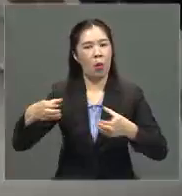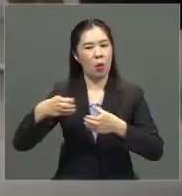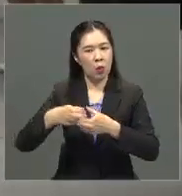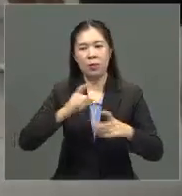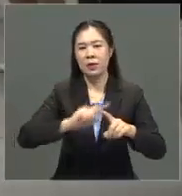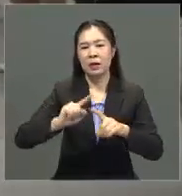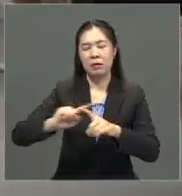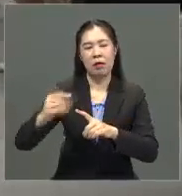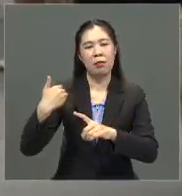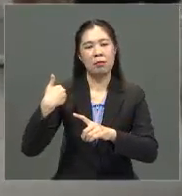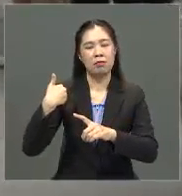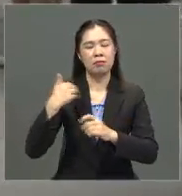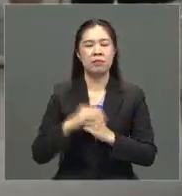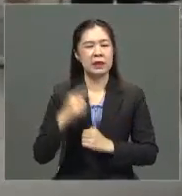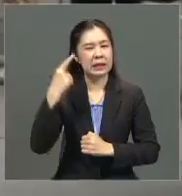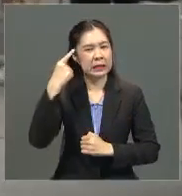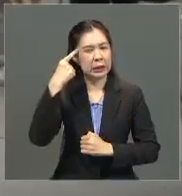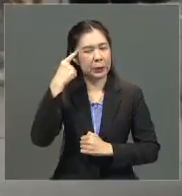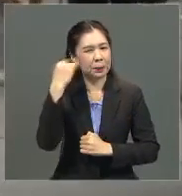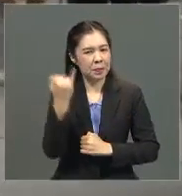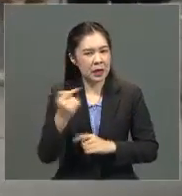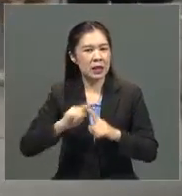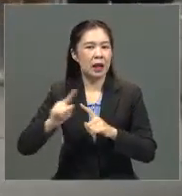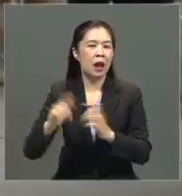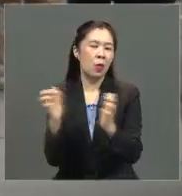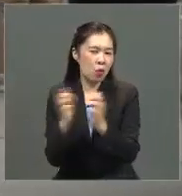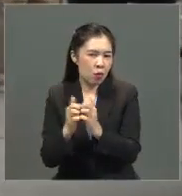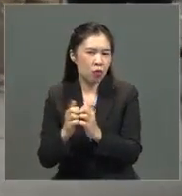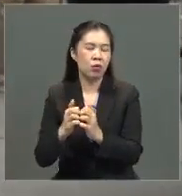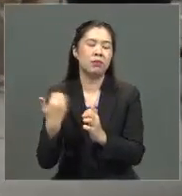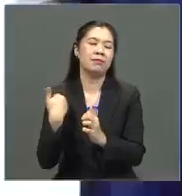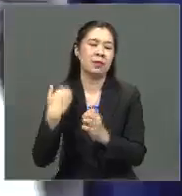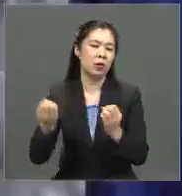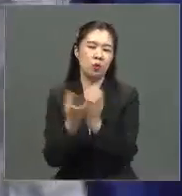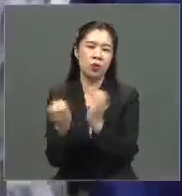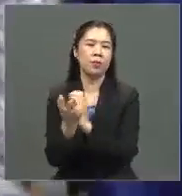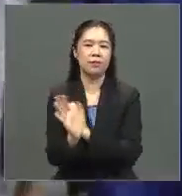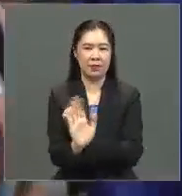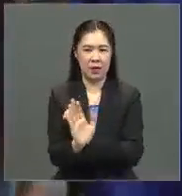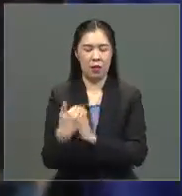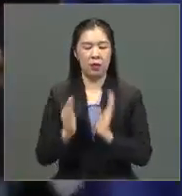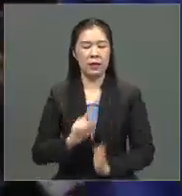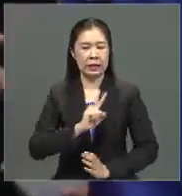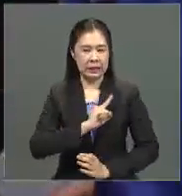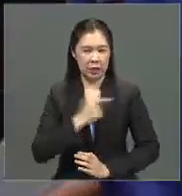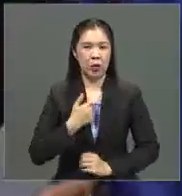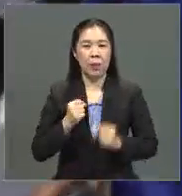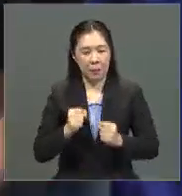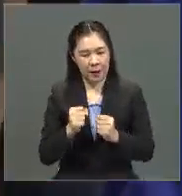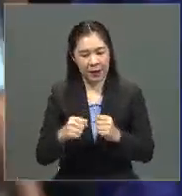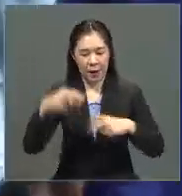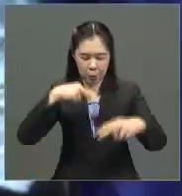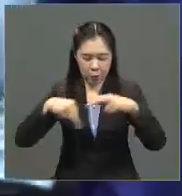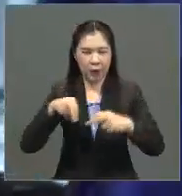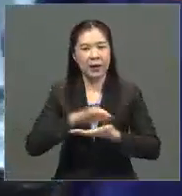ในต่างๆที่เรียกว่าอาจจะหวังไม่ประสงค์ดีเนี่ยมาเคลื่อนไหวแล้วก็จะมีเหตุการณ์ต่างๆเกิดขึ้นถ้าเจอที่ก็พยายามวางกำลังโดย